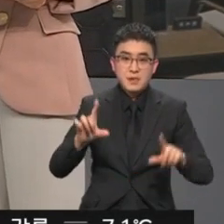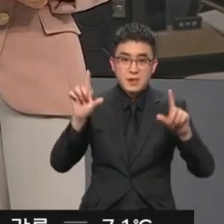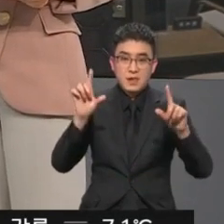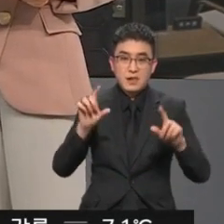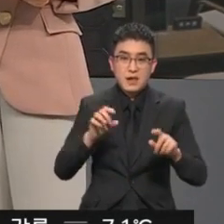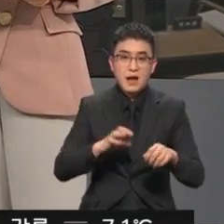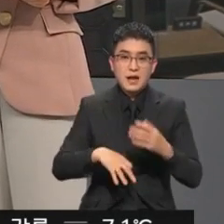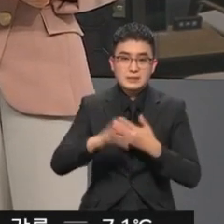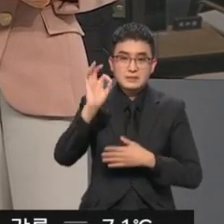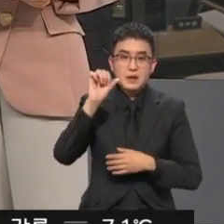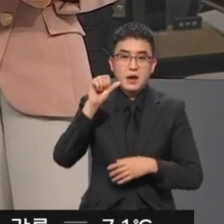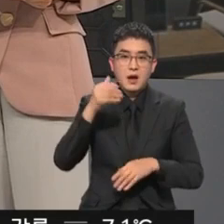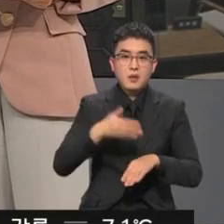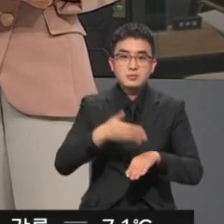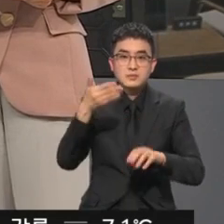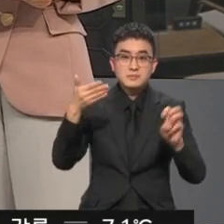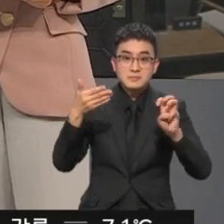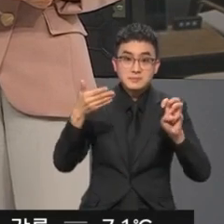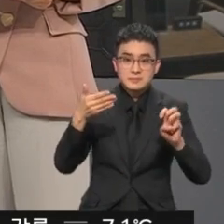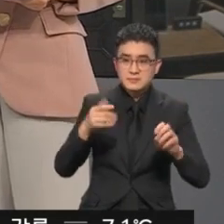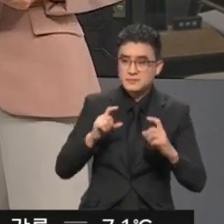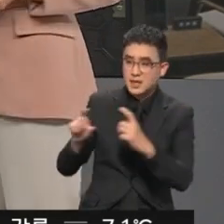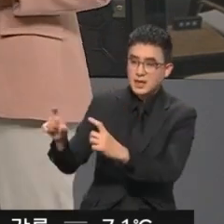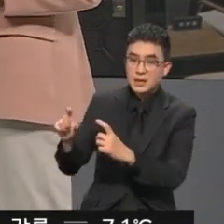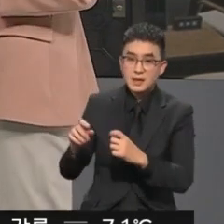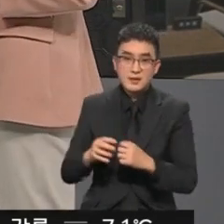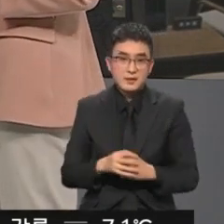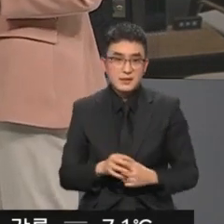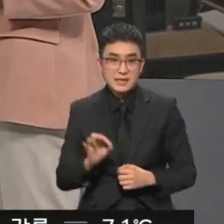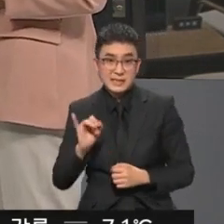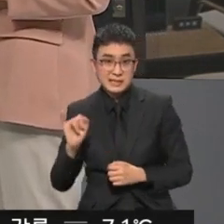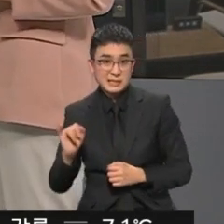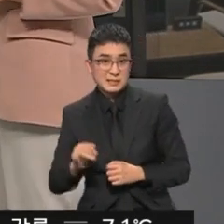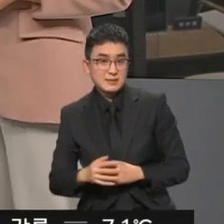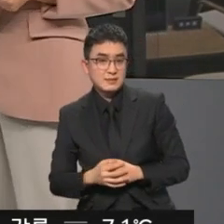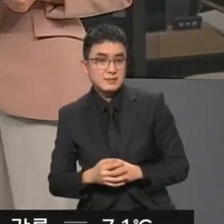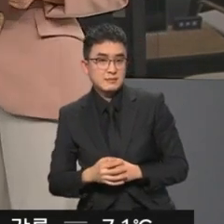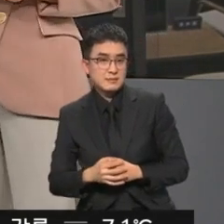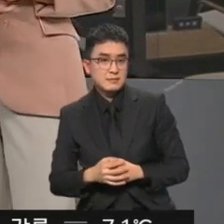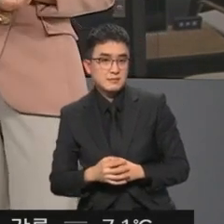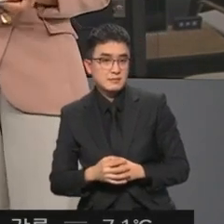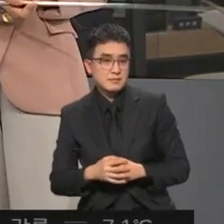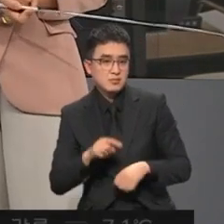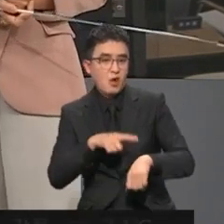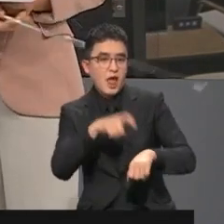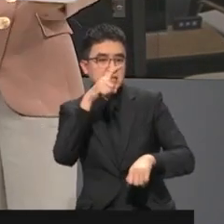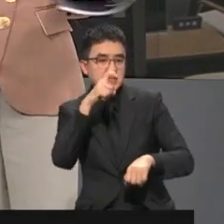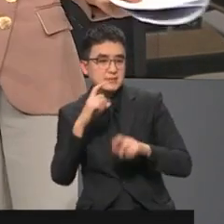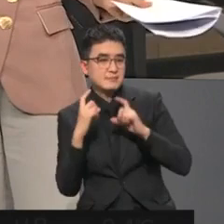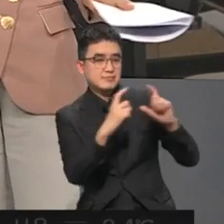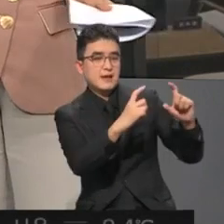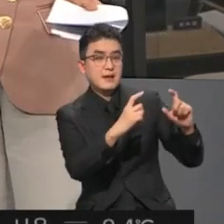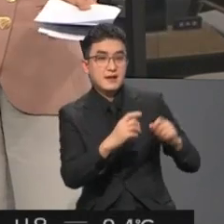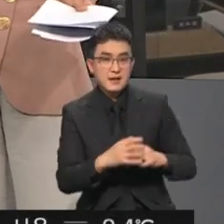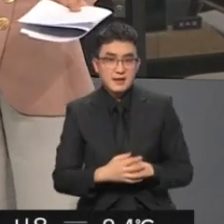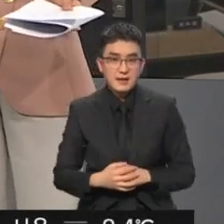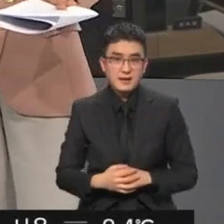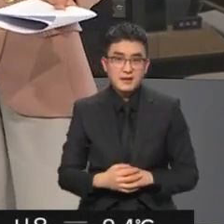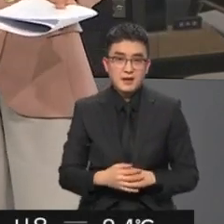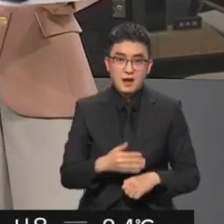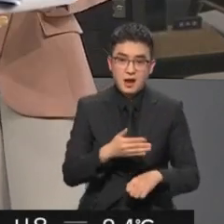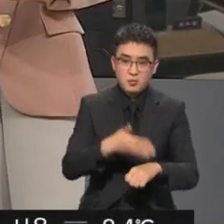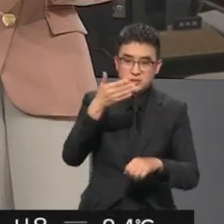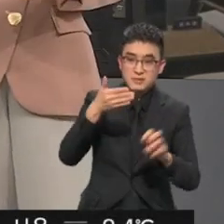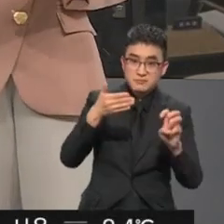오전 최고위 회의를 마치고 출석하겠다라면서 10일 11시로 이렇게 조율이 됐는데요. 9시 반과